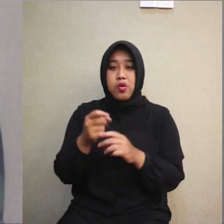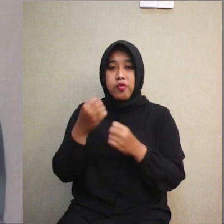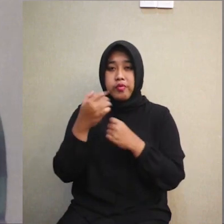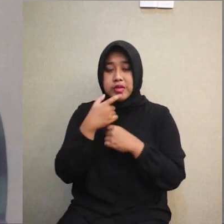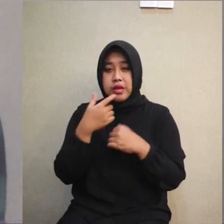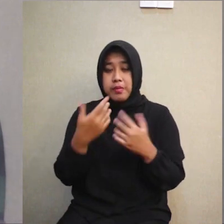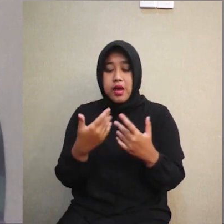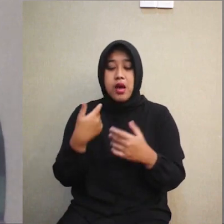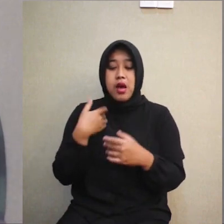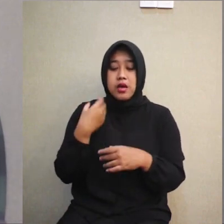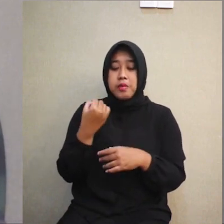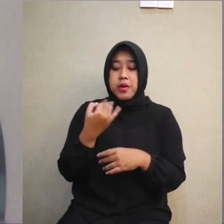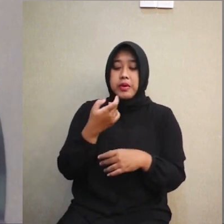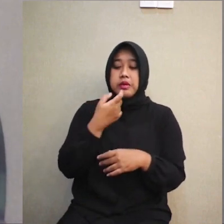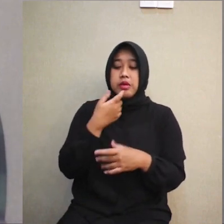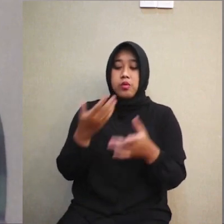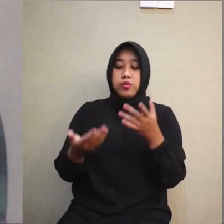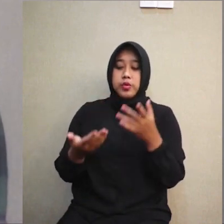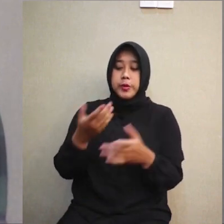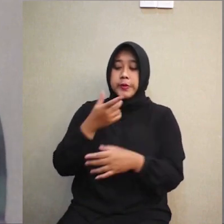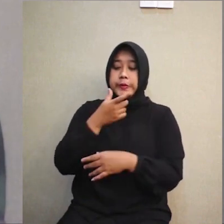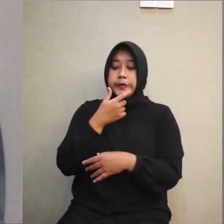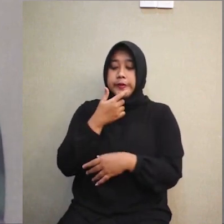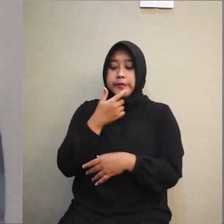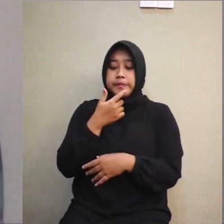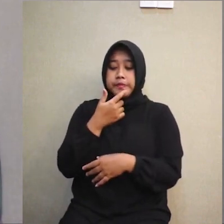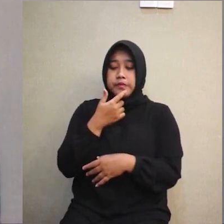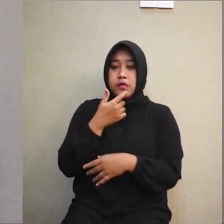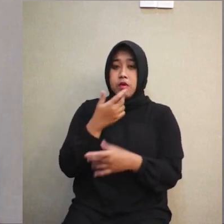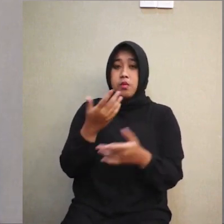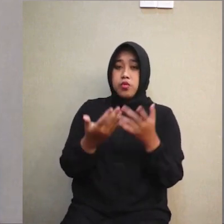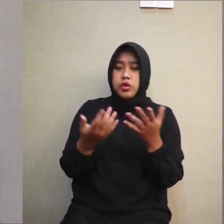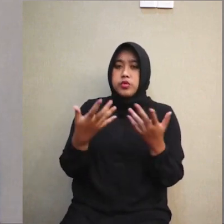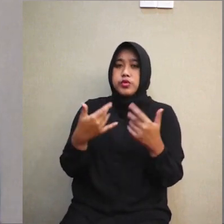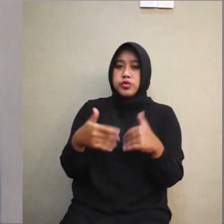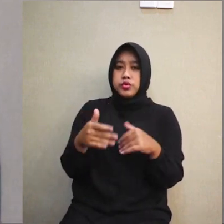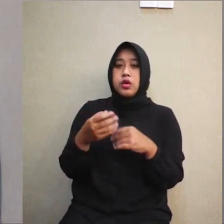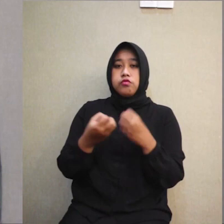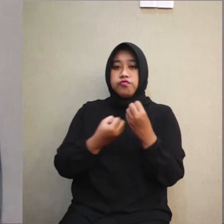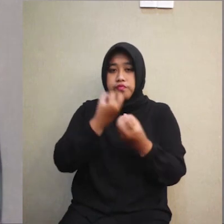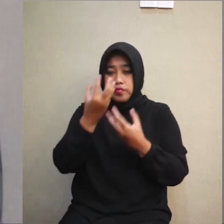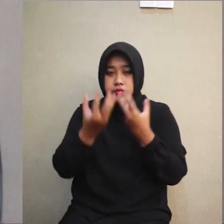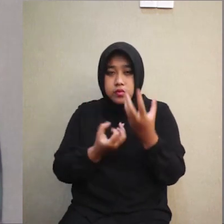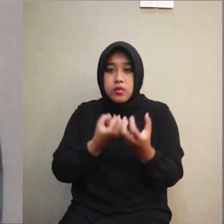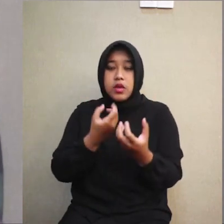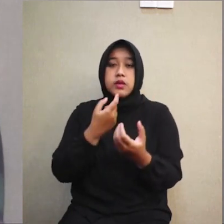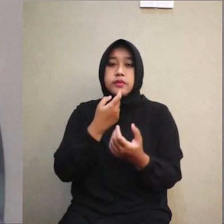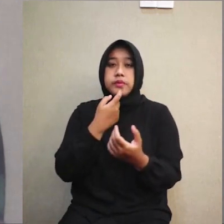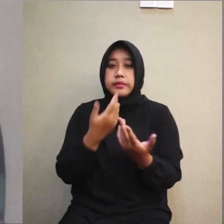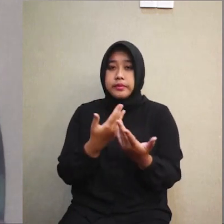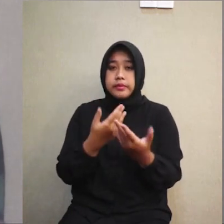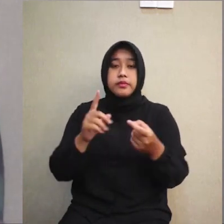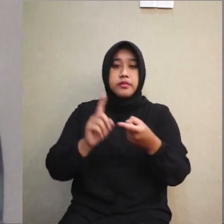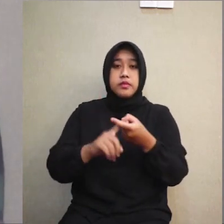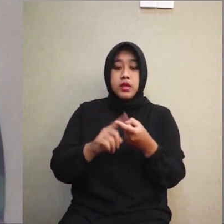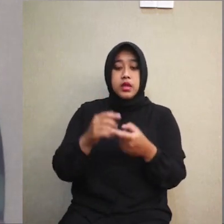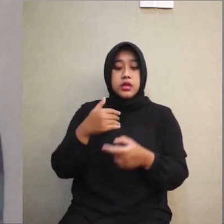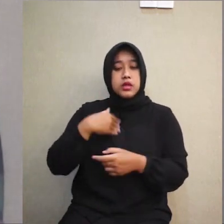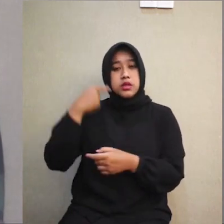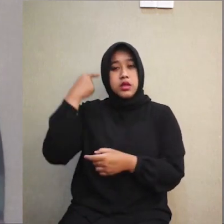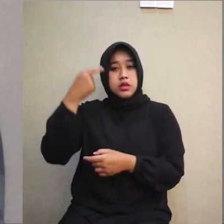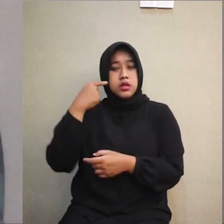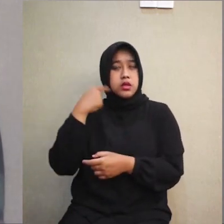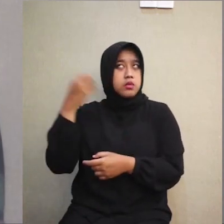beberapa hal mungkin yang selama ini mungkin juga sudah disuarakan oleh teman-teman saya sering